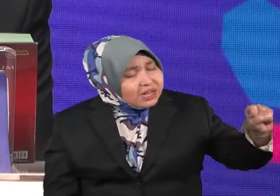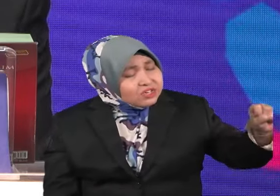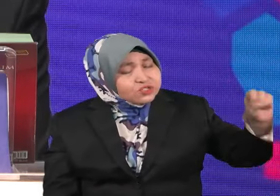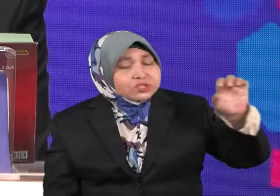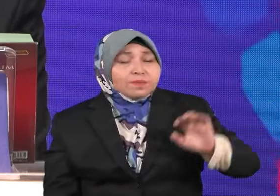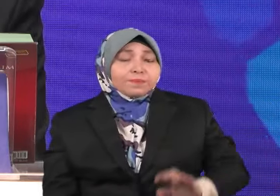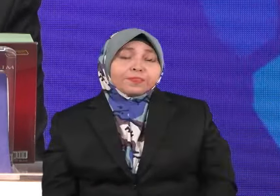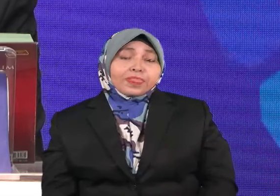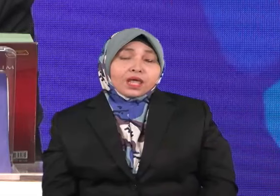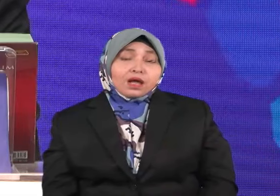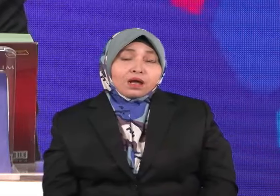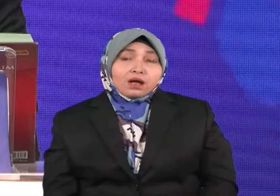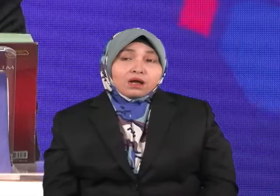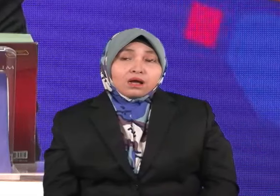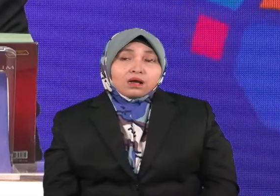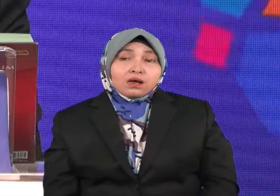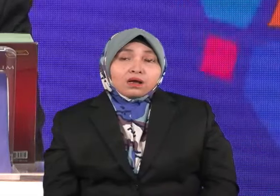للناس